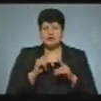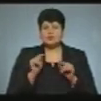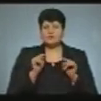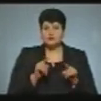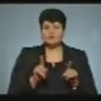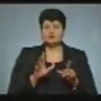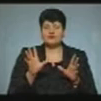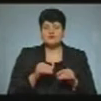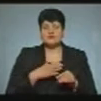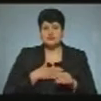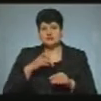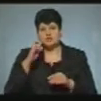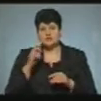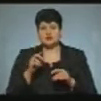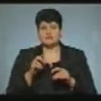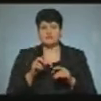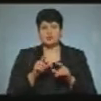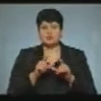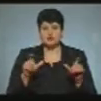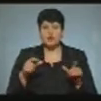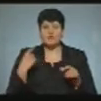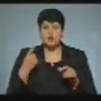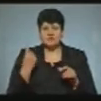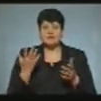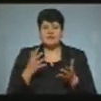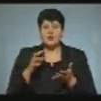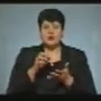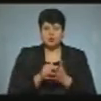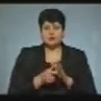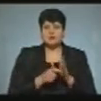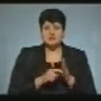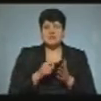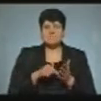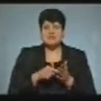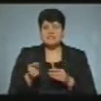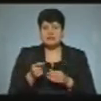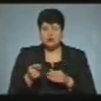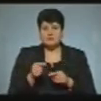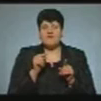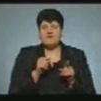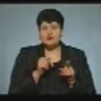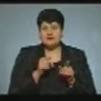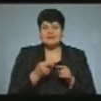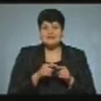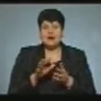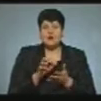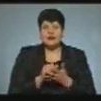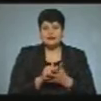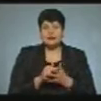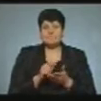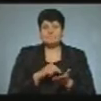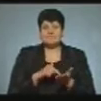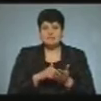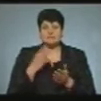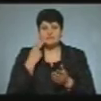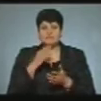всі наші комунальні установи обласні, які орендують приміщення міста Тернополя, вони, ця оренда містом завжди